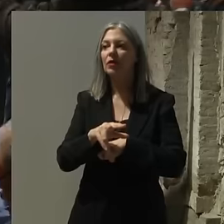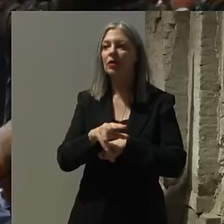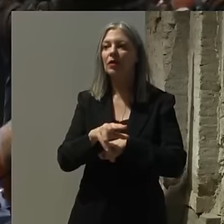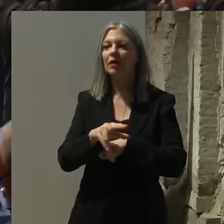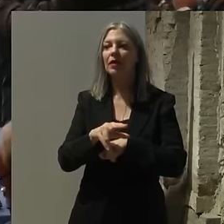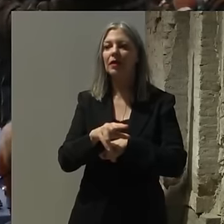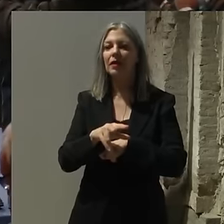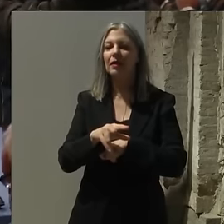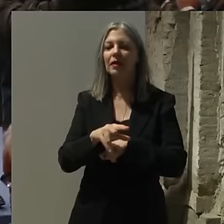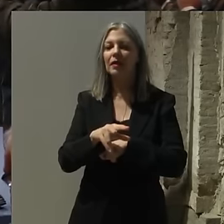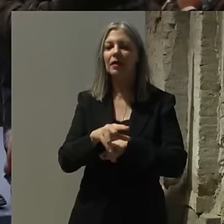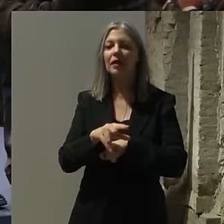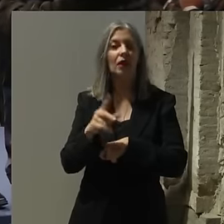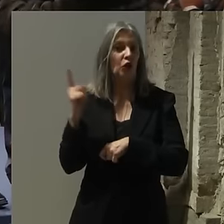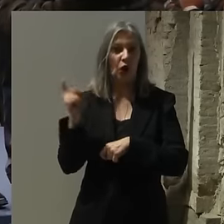Perché?